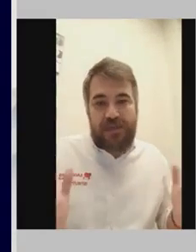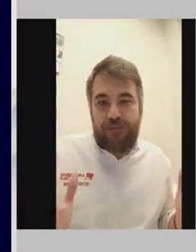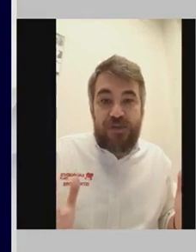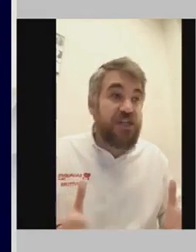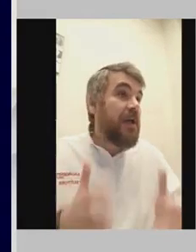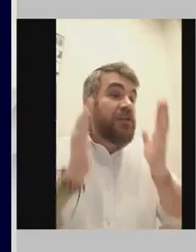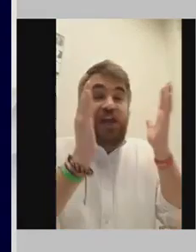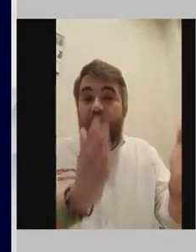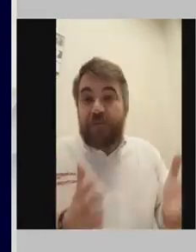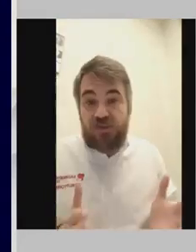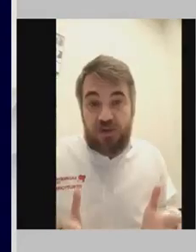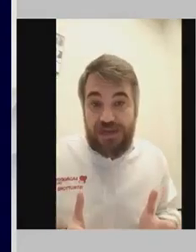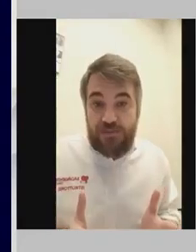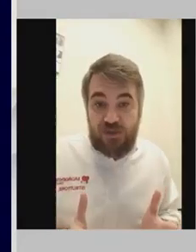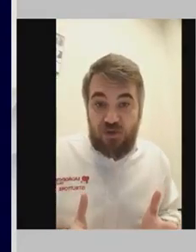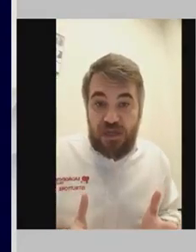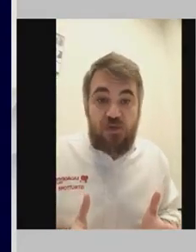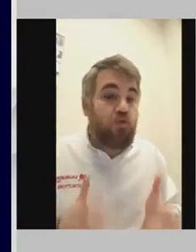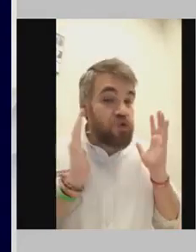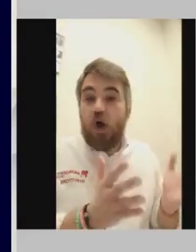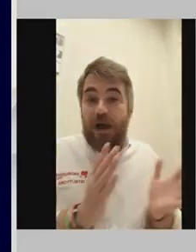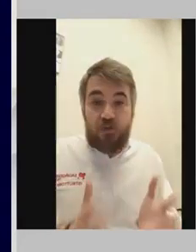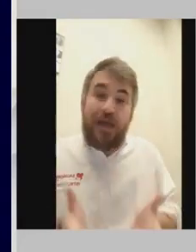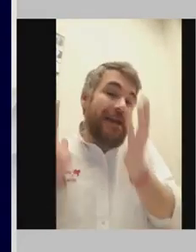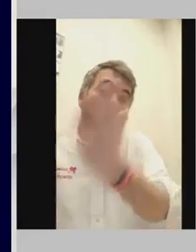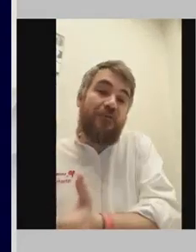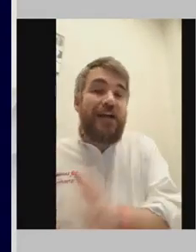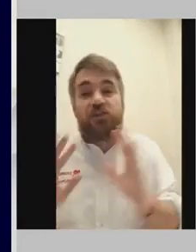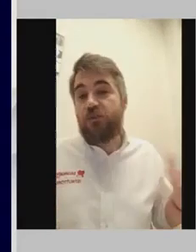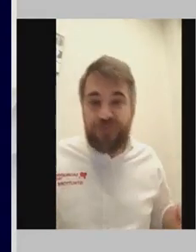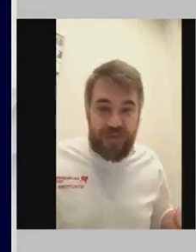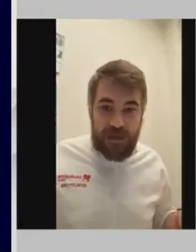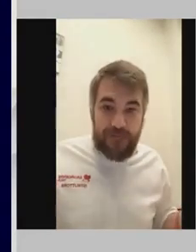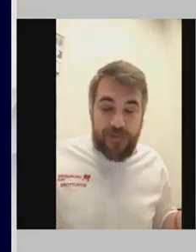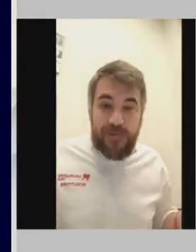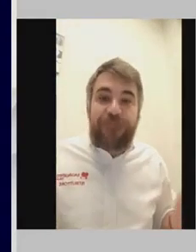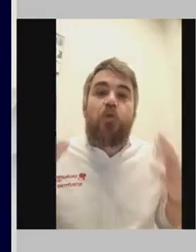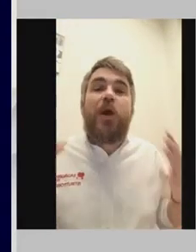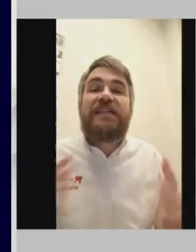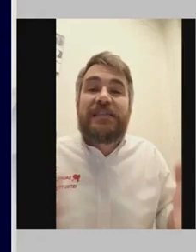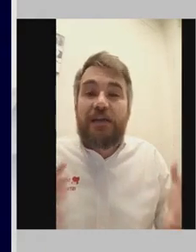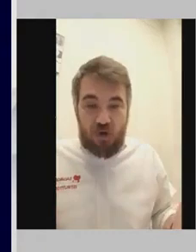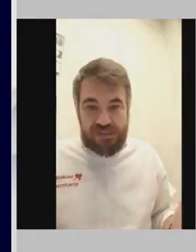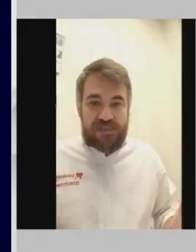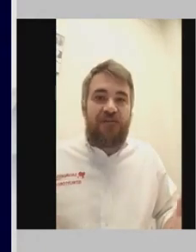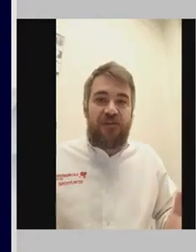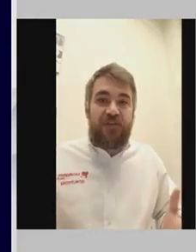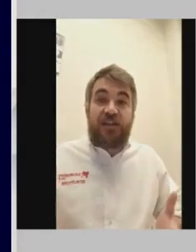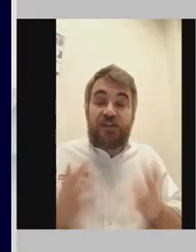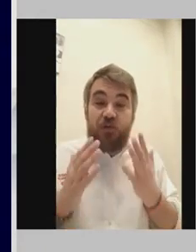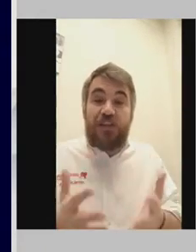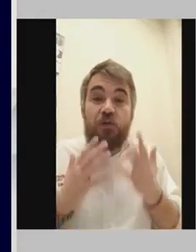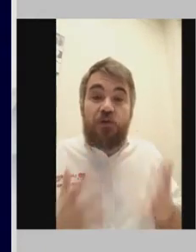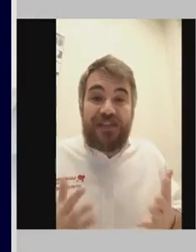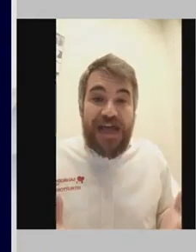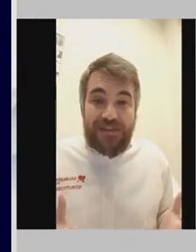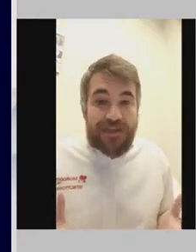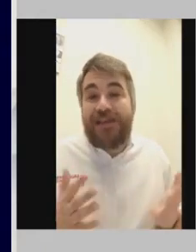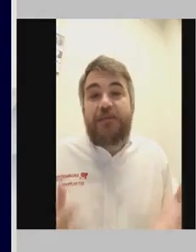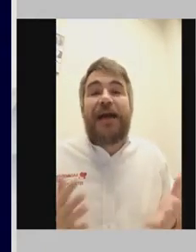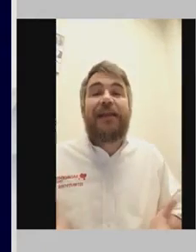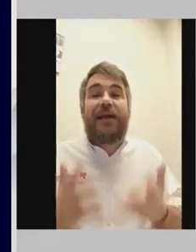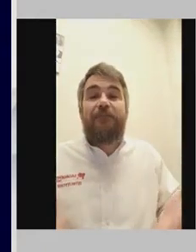cose semplici: c'è una persona che ha bisogno di aiuto, so aiutarlo, lo faccio, fine. Questa cosa salva vite, ce lo dicono i